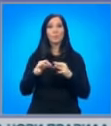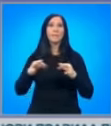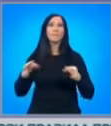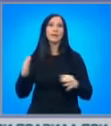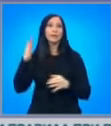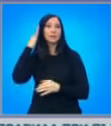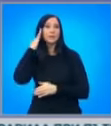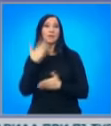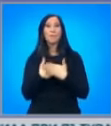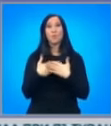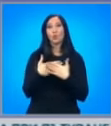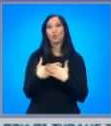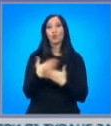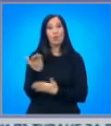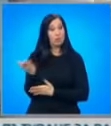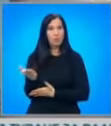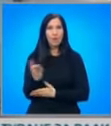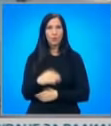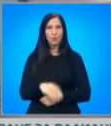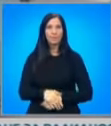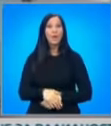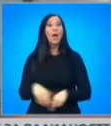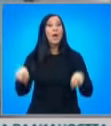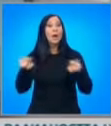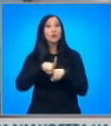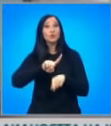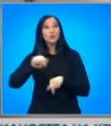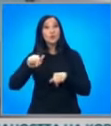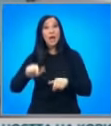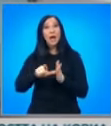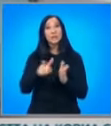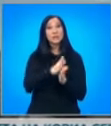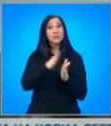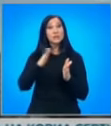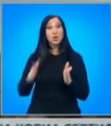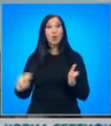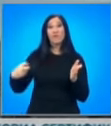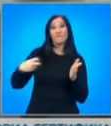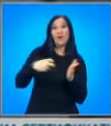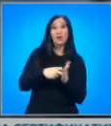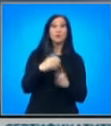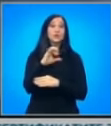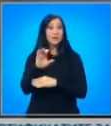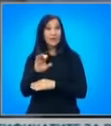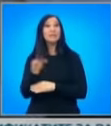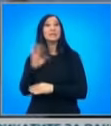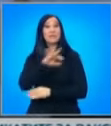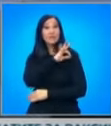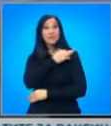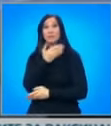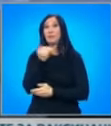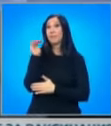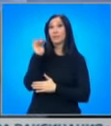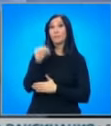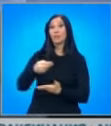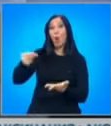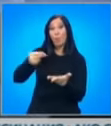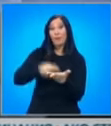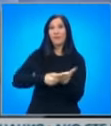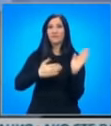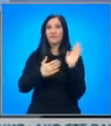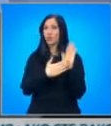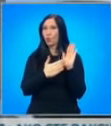на страните по отношение на него. Както и до сега, срокът на валидност на сертификатите след вакцинация няма да бъде отбелязван